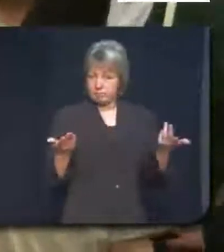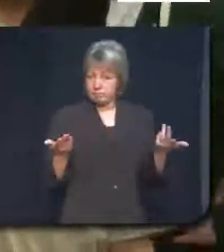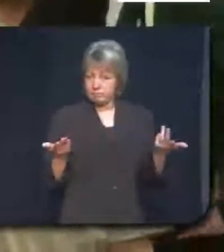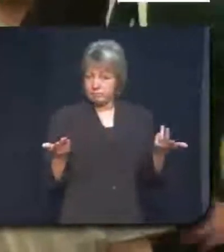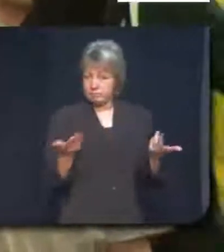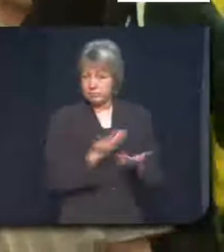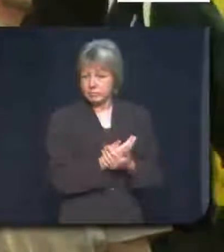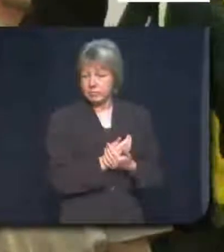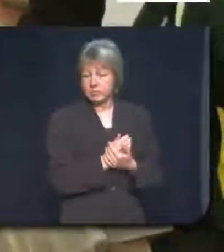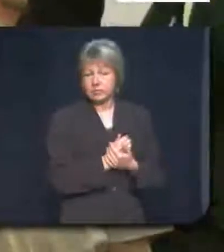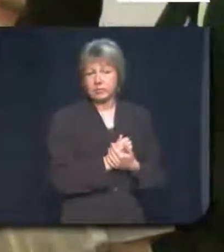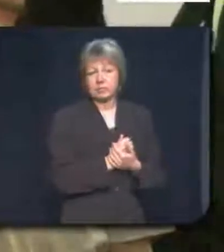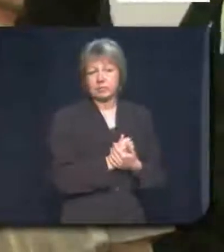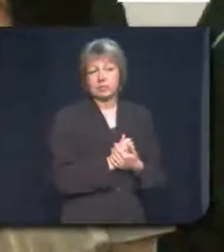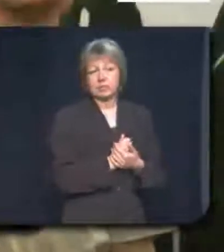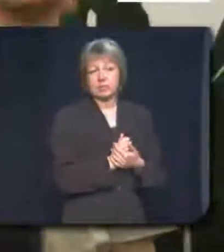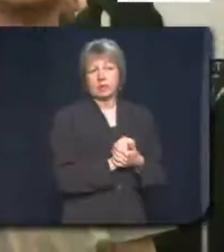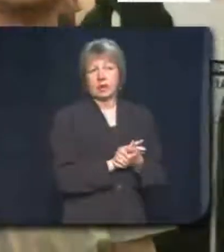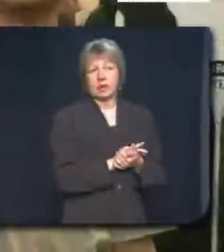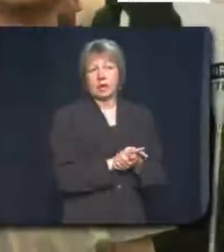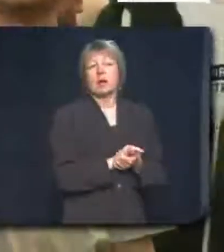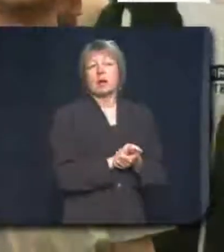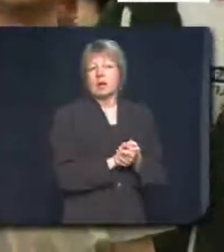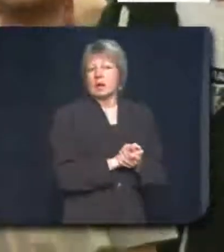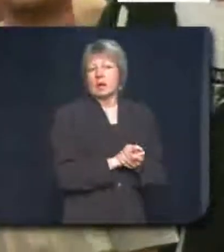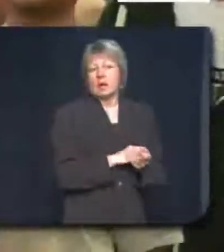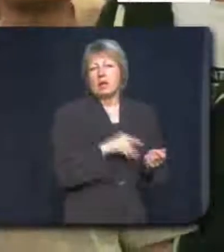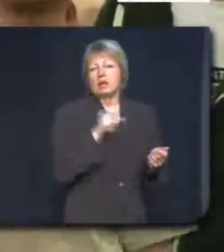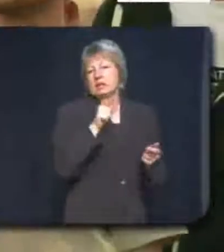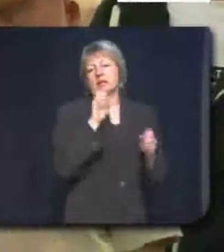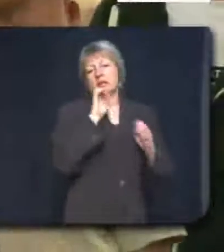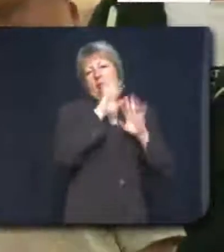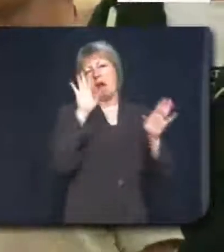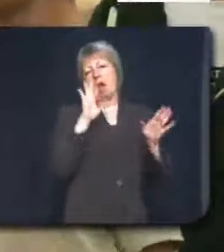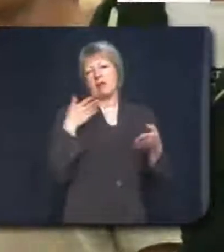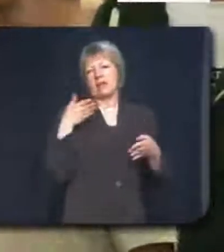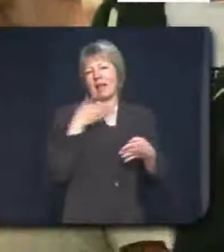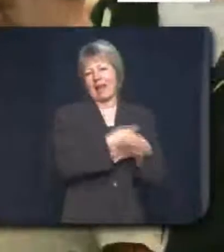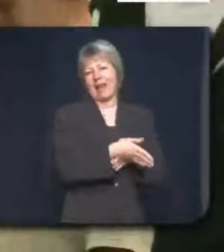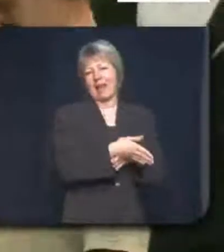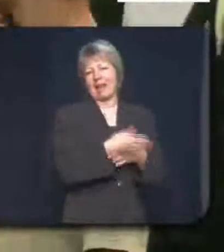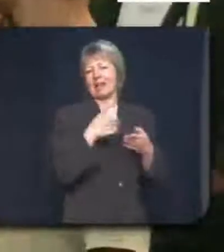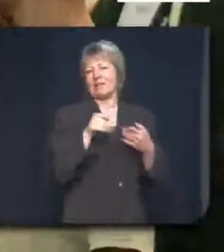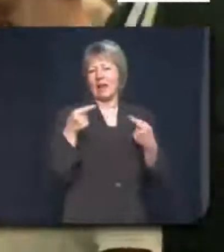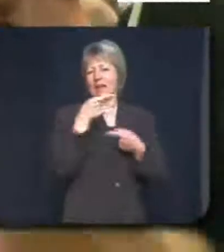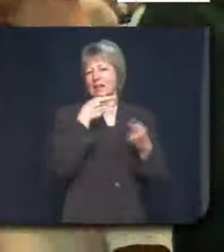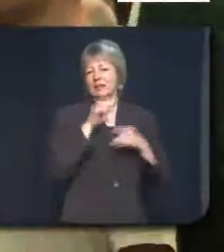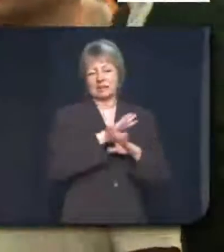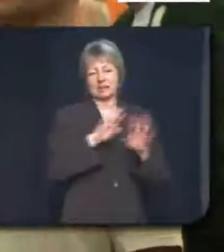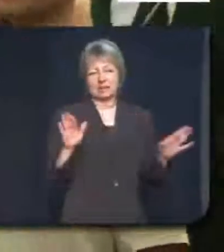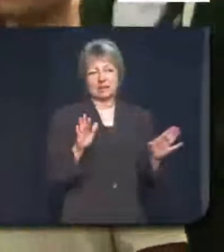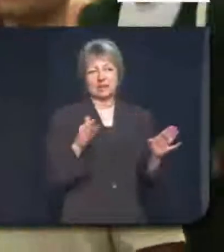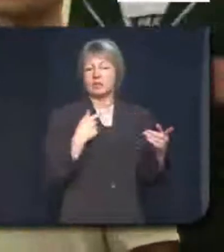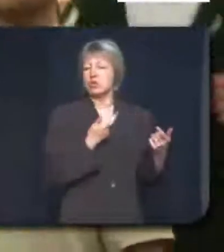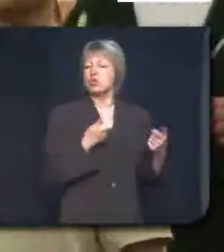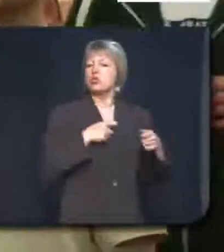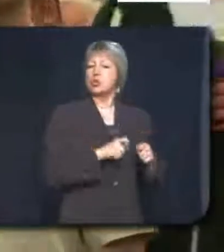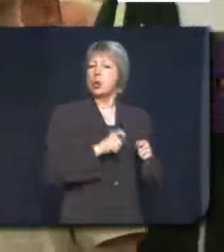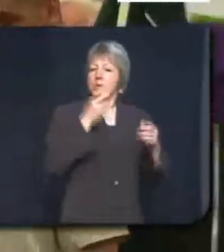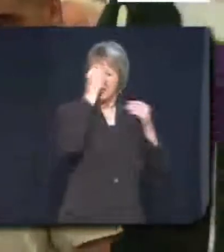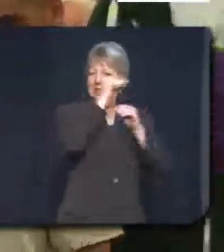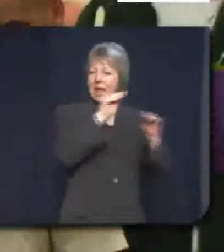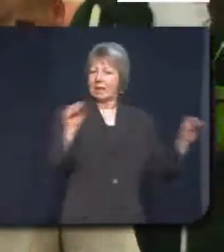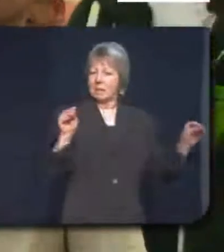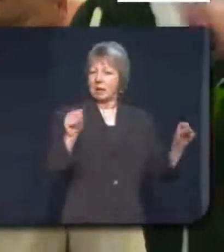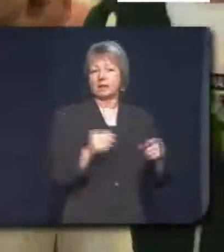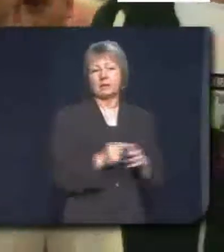das ist ein ganz klar dagegen danke schön dann Schluss Statement ich